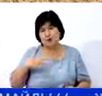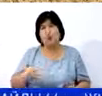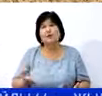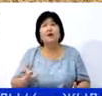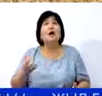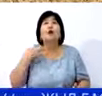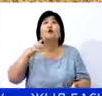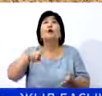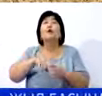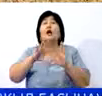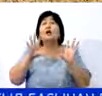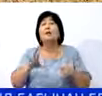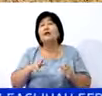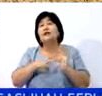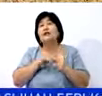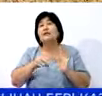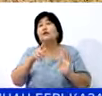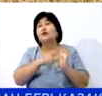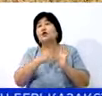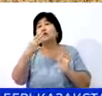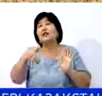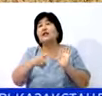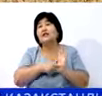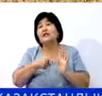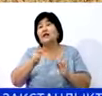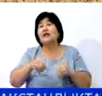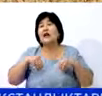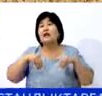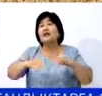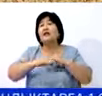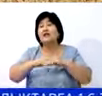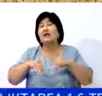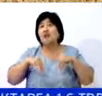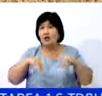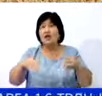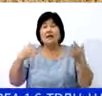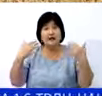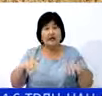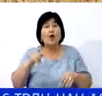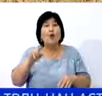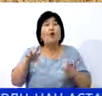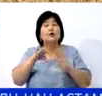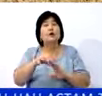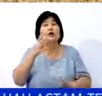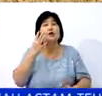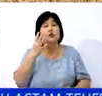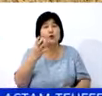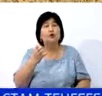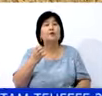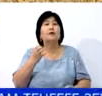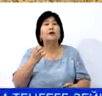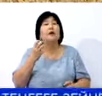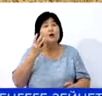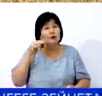Қызылорда қаласы бойынша 8747 гектар жерге егіс алқабында егін егілді. Оның ішінде 4075